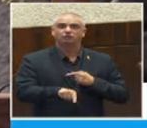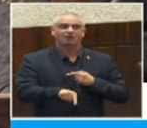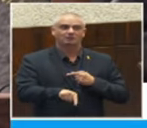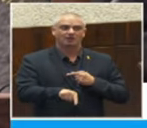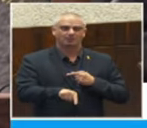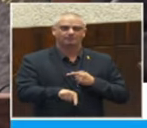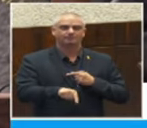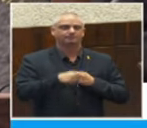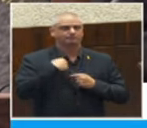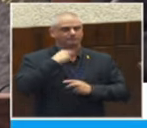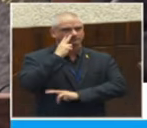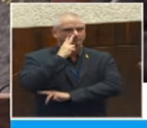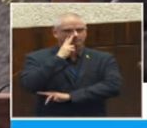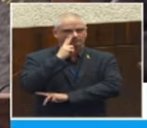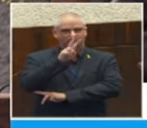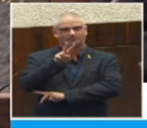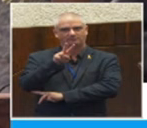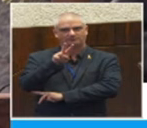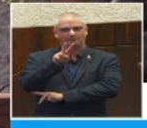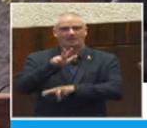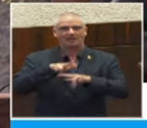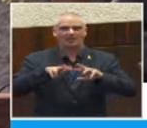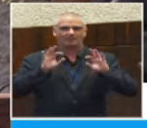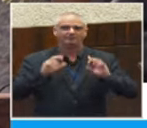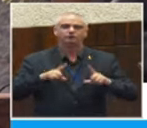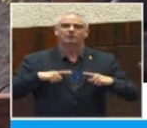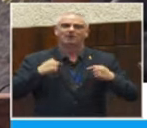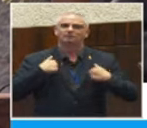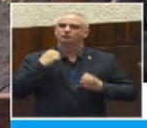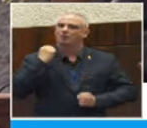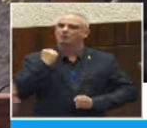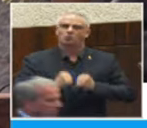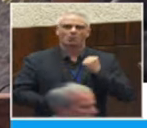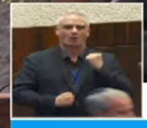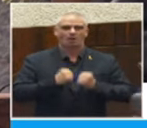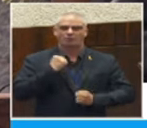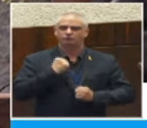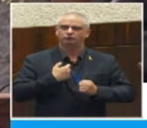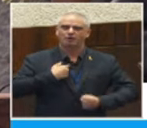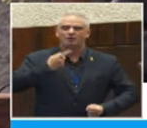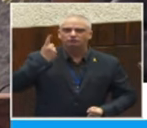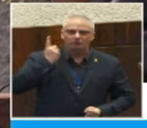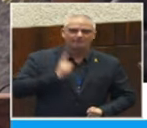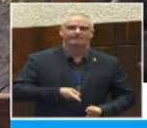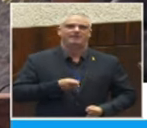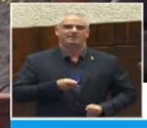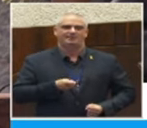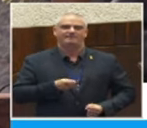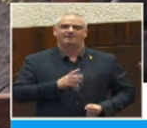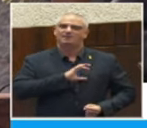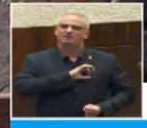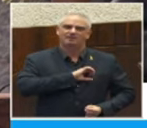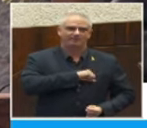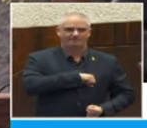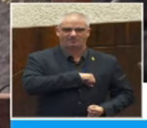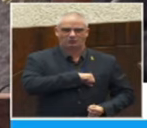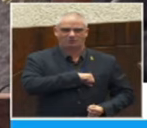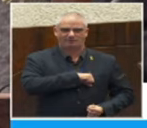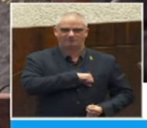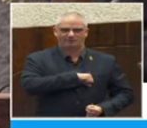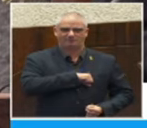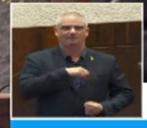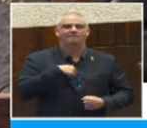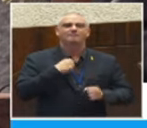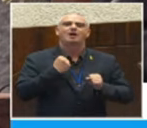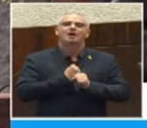מבט אל מציאות חיינו הקשה, המחייבת והכואבת, ועשינו את